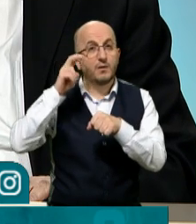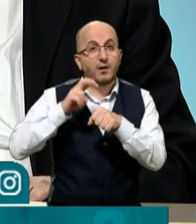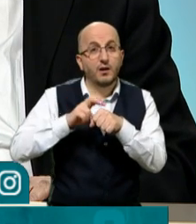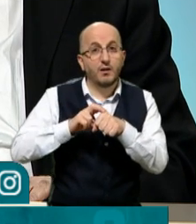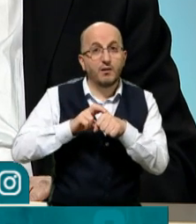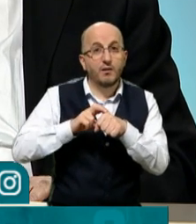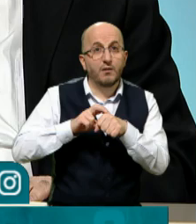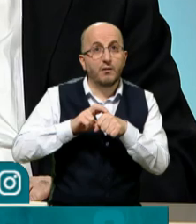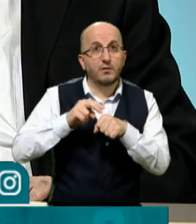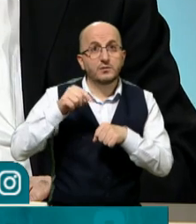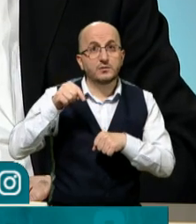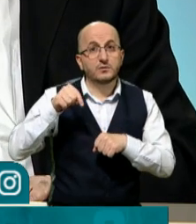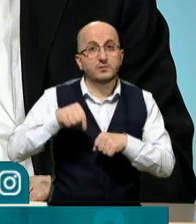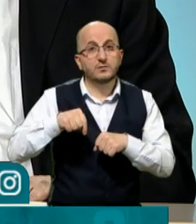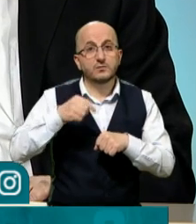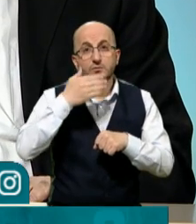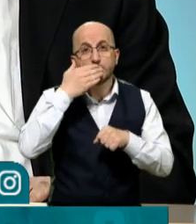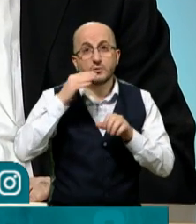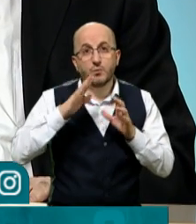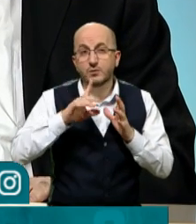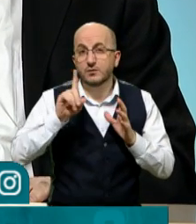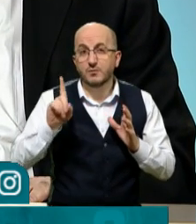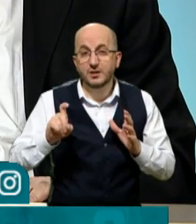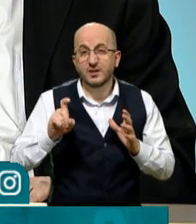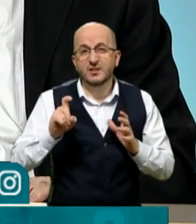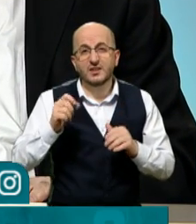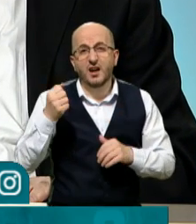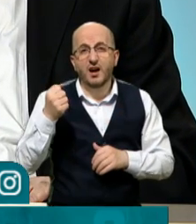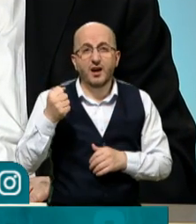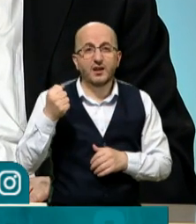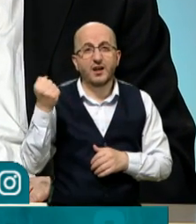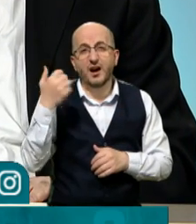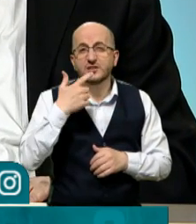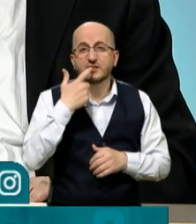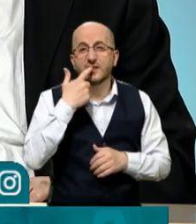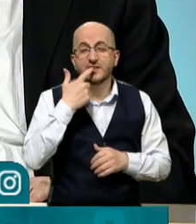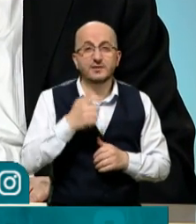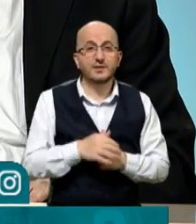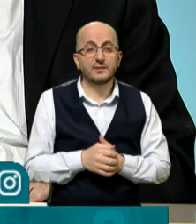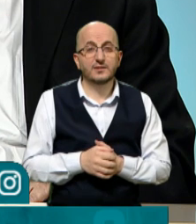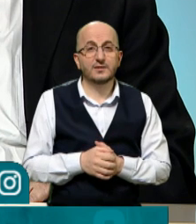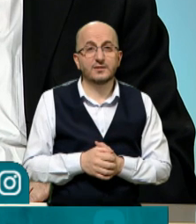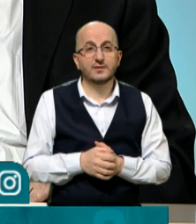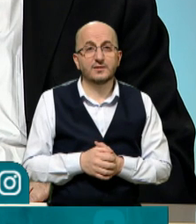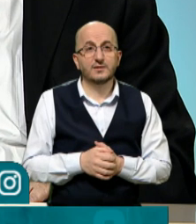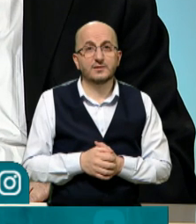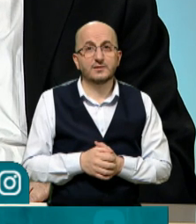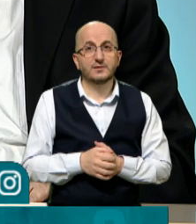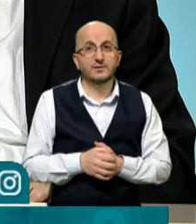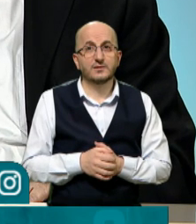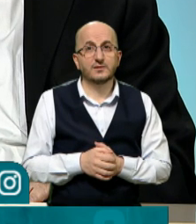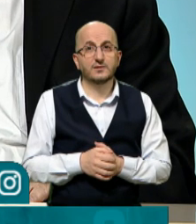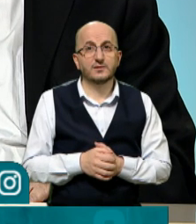şimdi halime olsam ben o orucu bozar mıyım? O zaman, peki tahminen hocam da soruyor. Kaç yaşındaydınız Hurya Hanım?